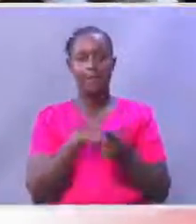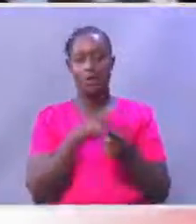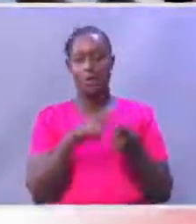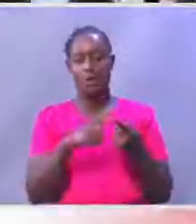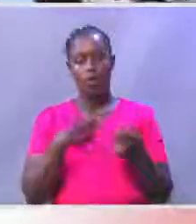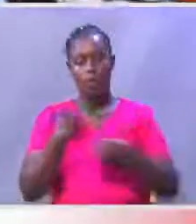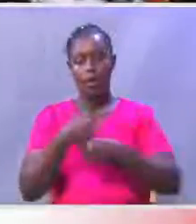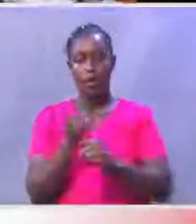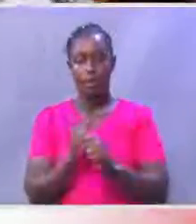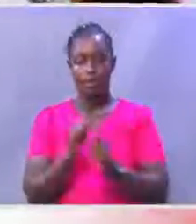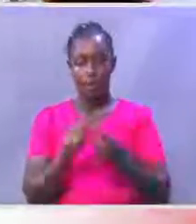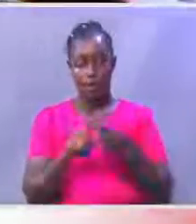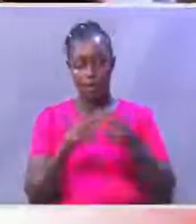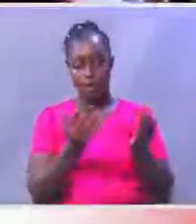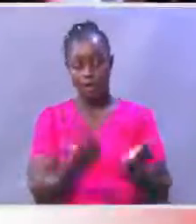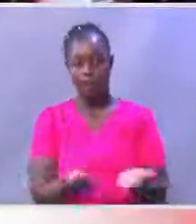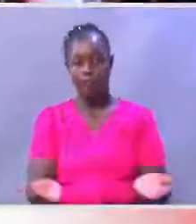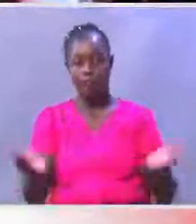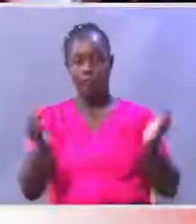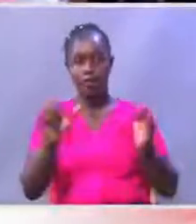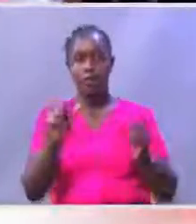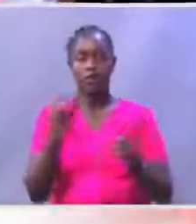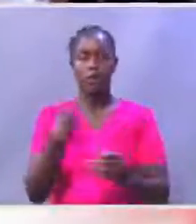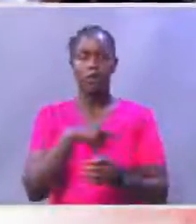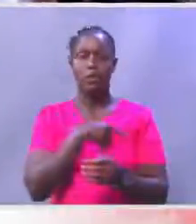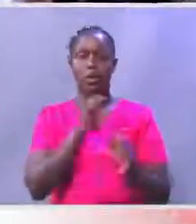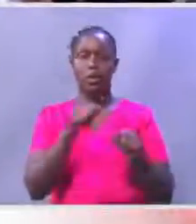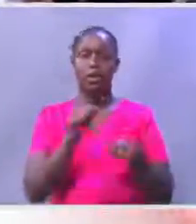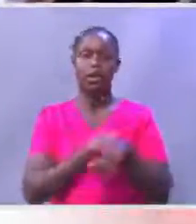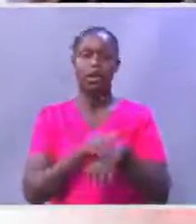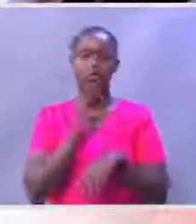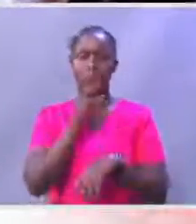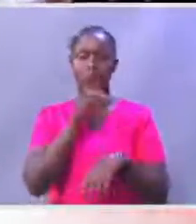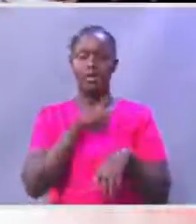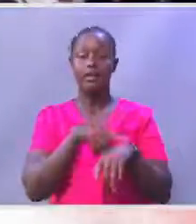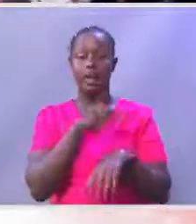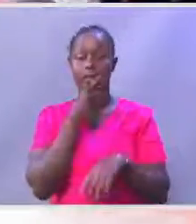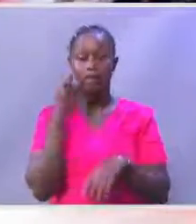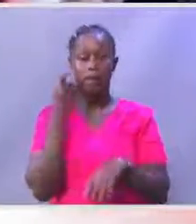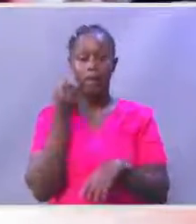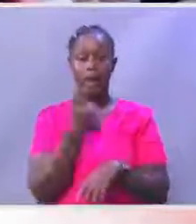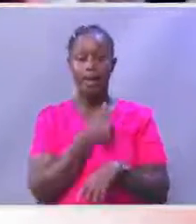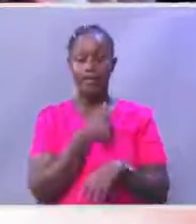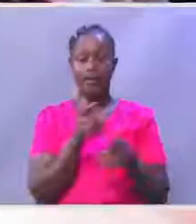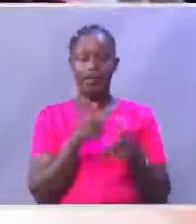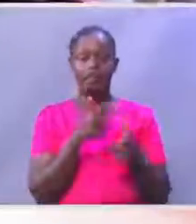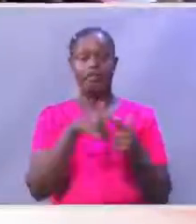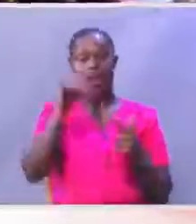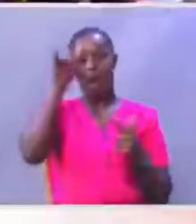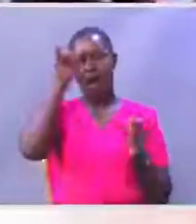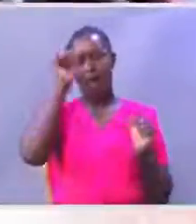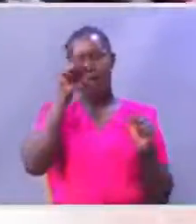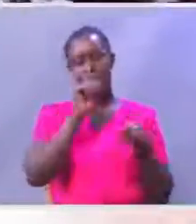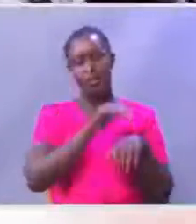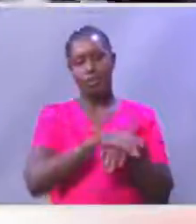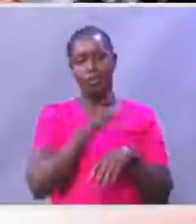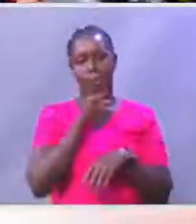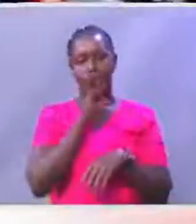na vidimbwi ili tunaweza kuvuna maji wakati ukame, hizi mifugo ziko na maji ya